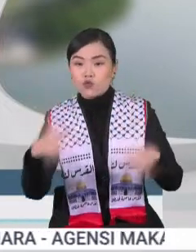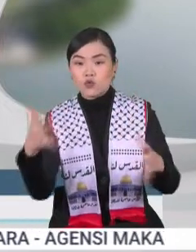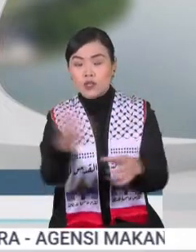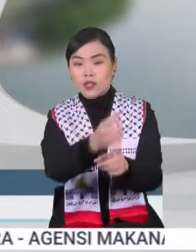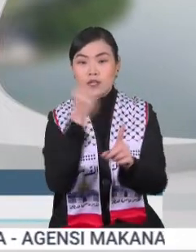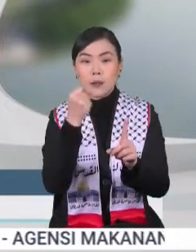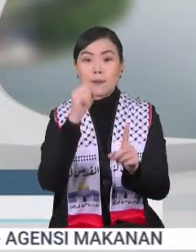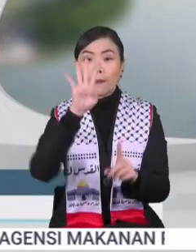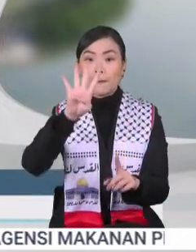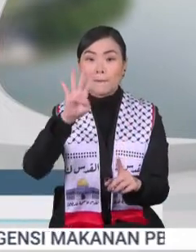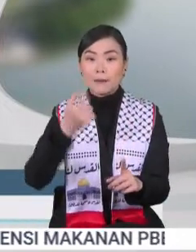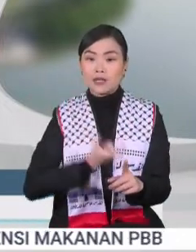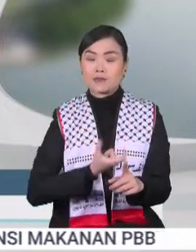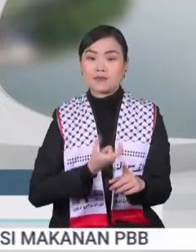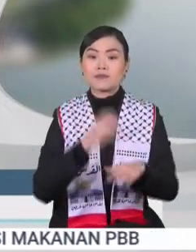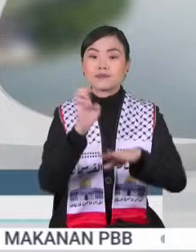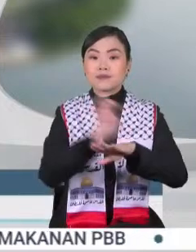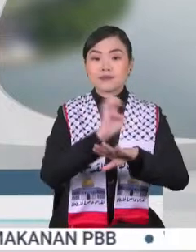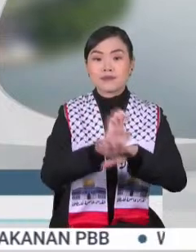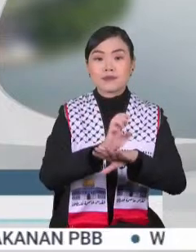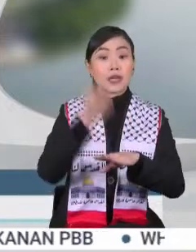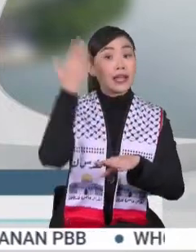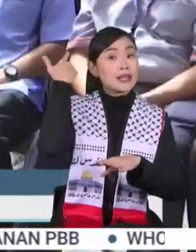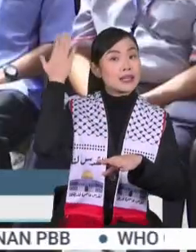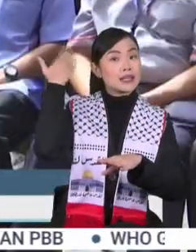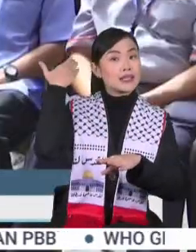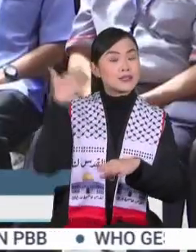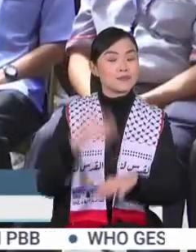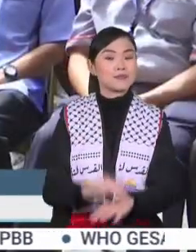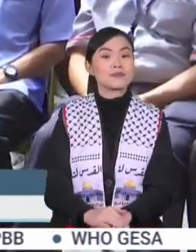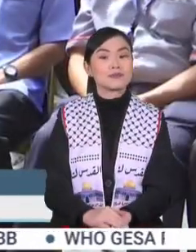enam pingat emas dalam temasha sebelum